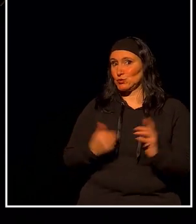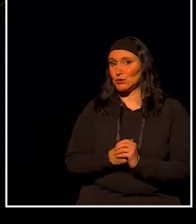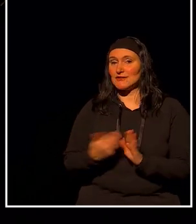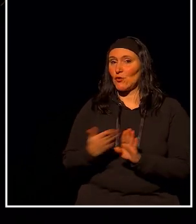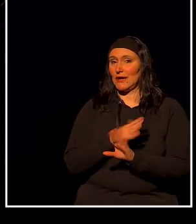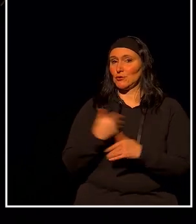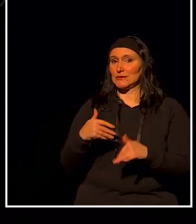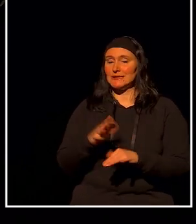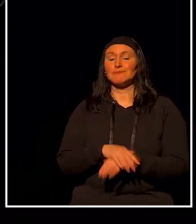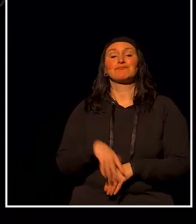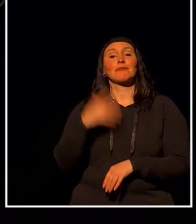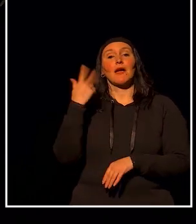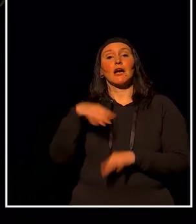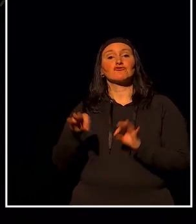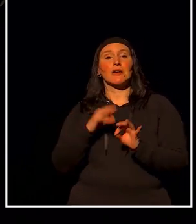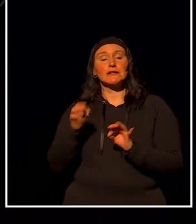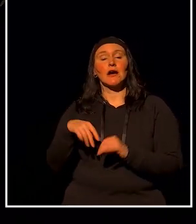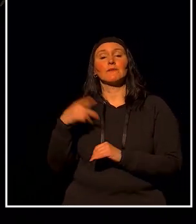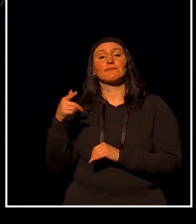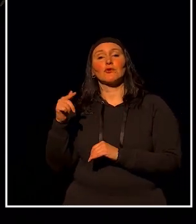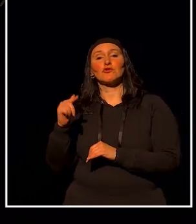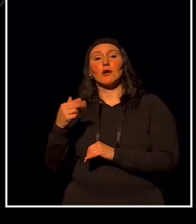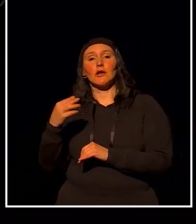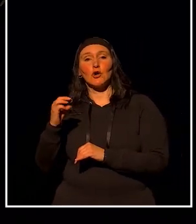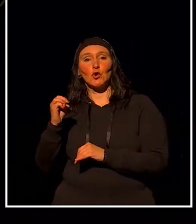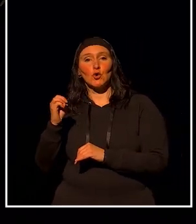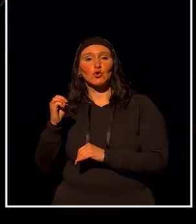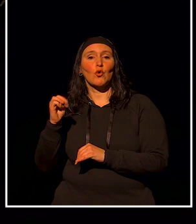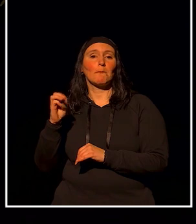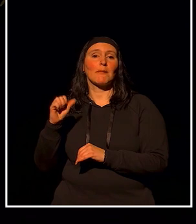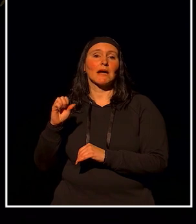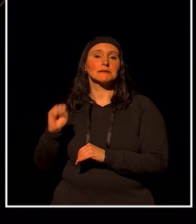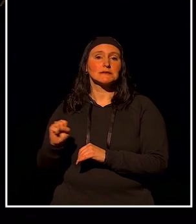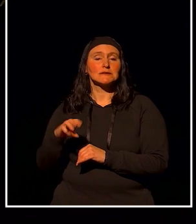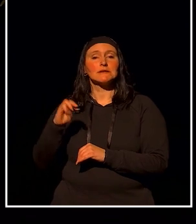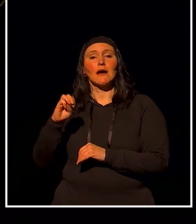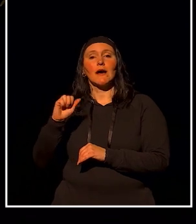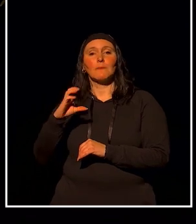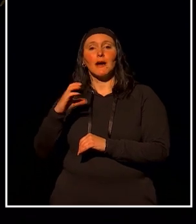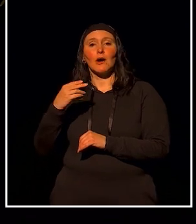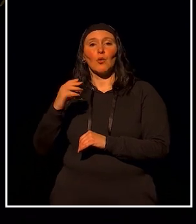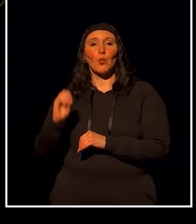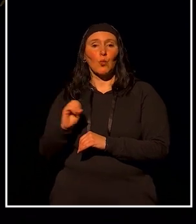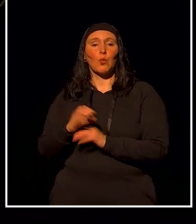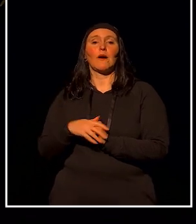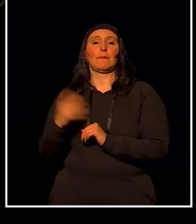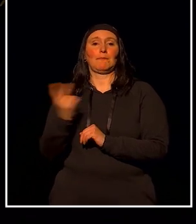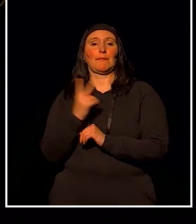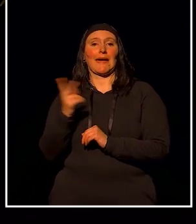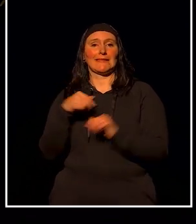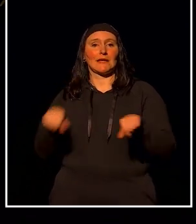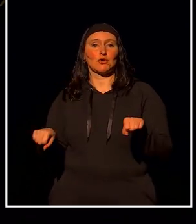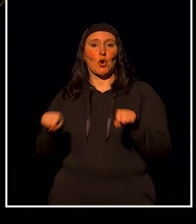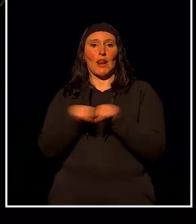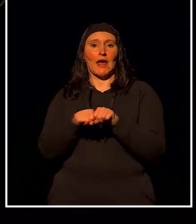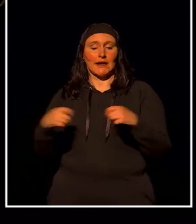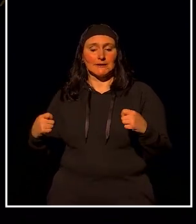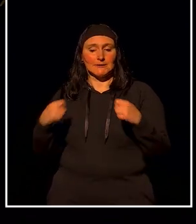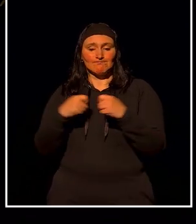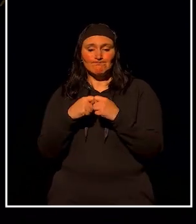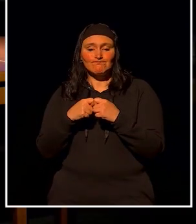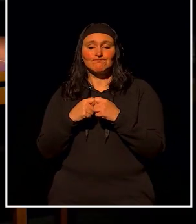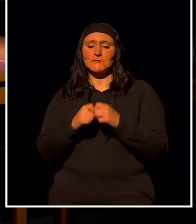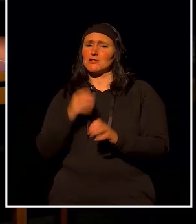Nathan Schneider und Thomas Macho sind beide uns zugeschaltet. Es ist eine große Freude, euch beide zu sehen.